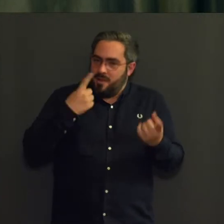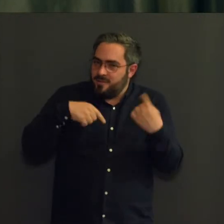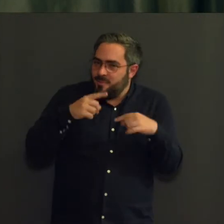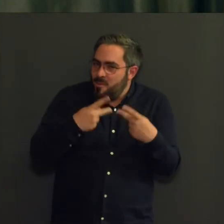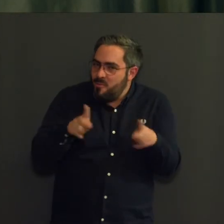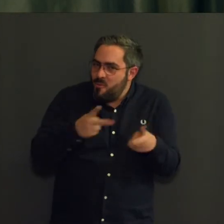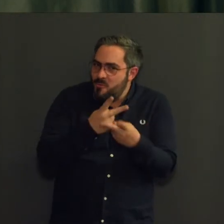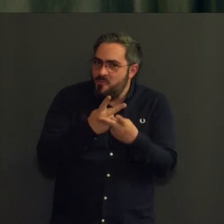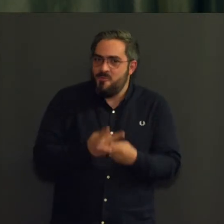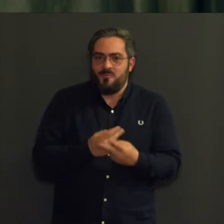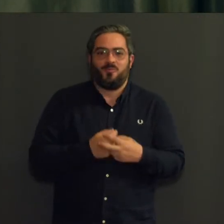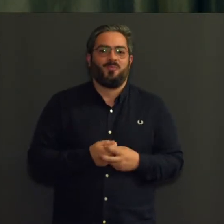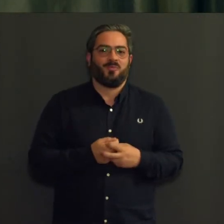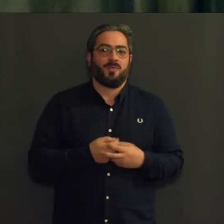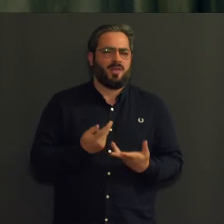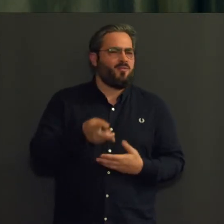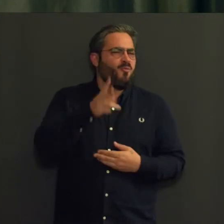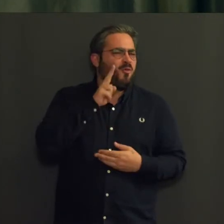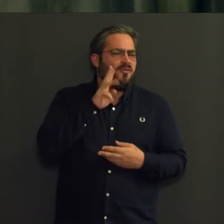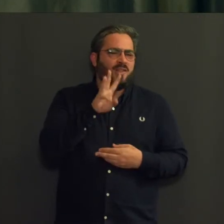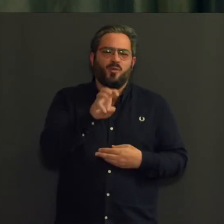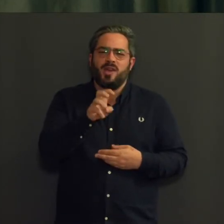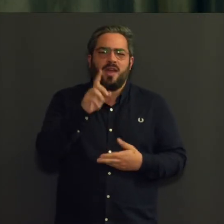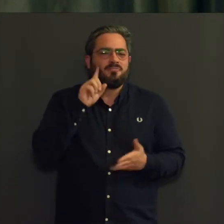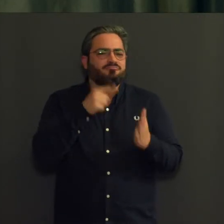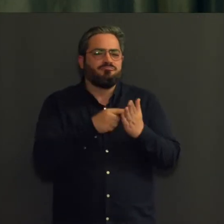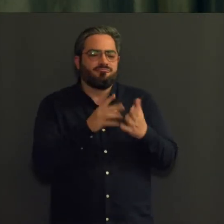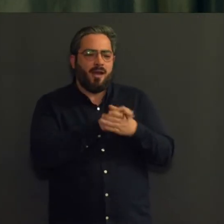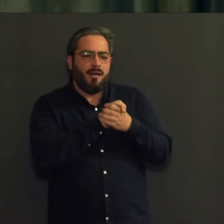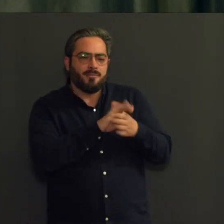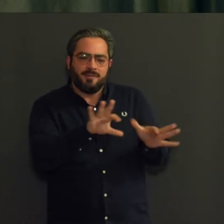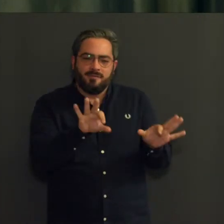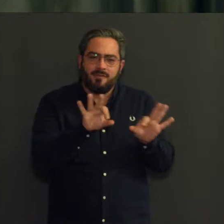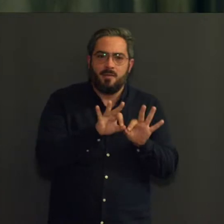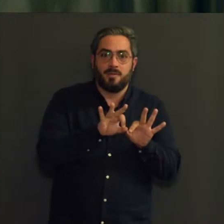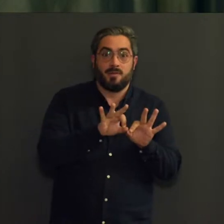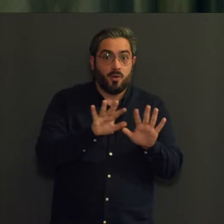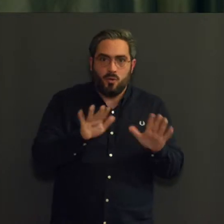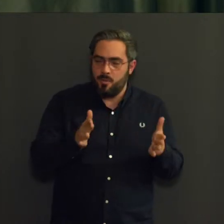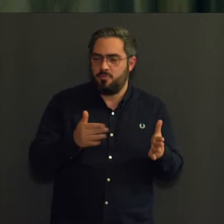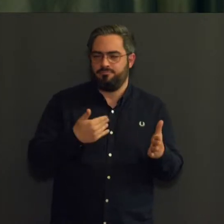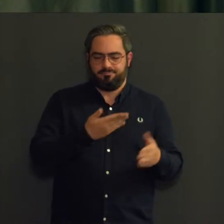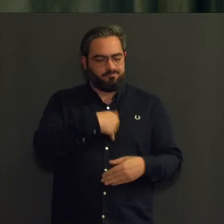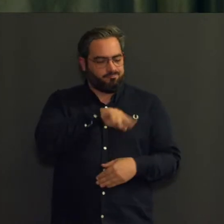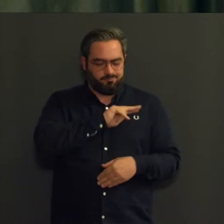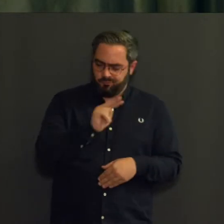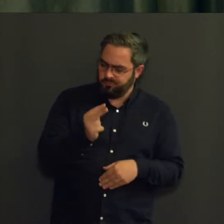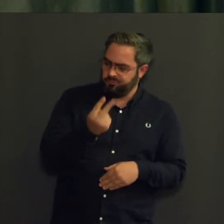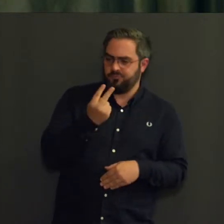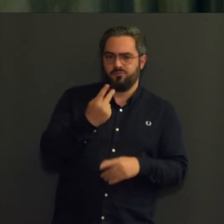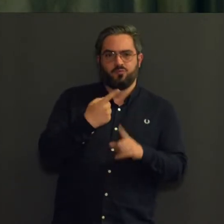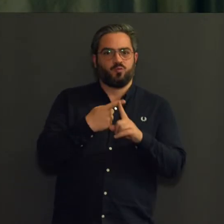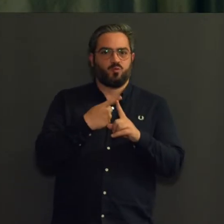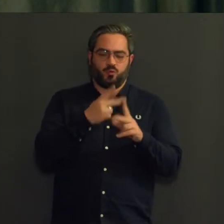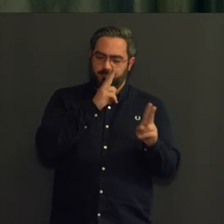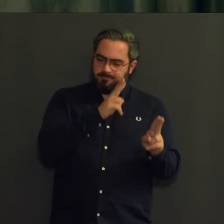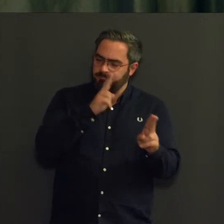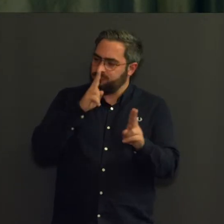espère. Profitons de ce week-end avec nos proches et faisons-le bien sûr d'une manière responsable et respectueuse de